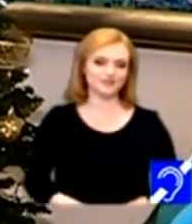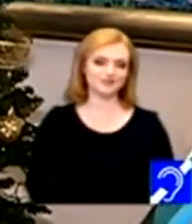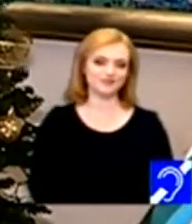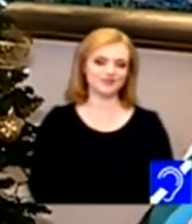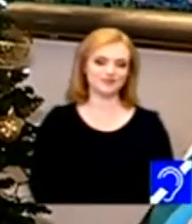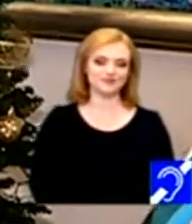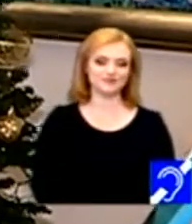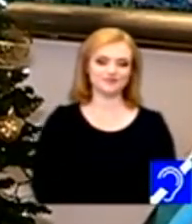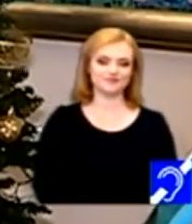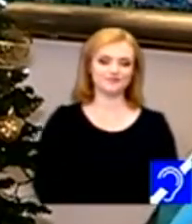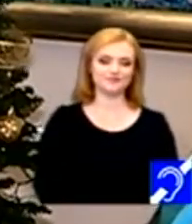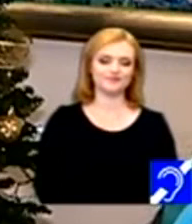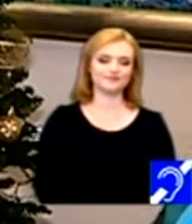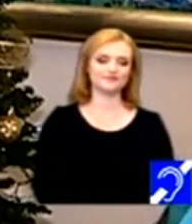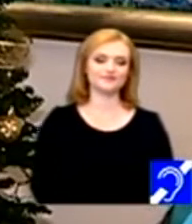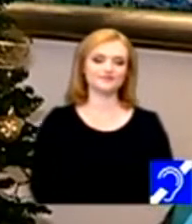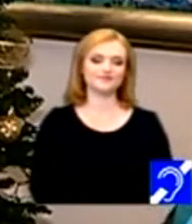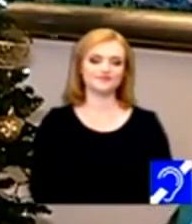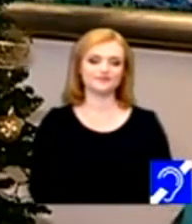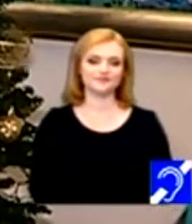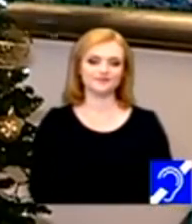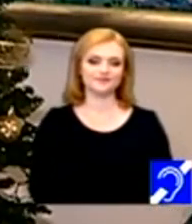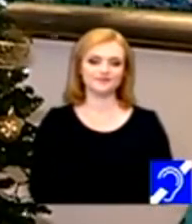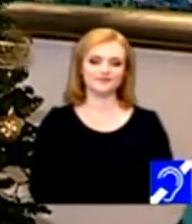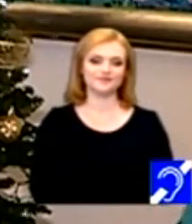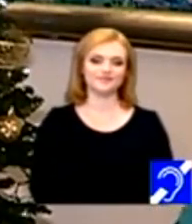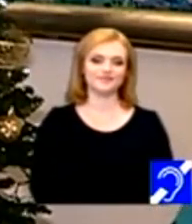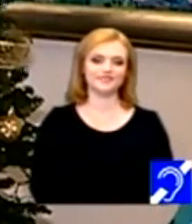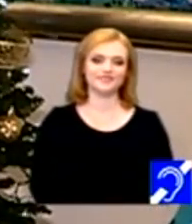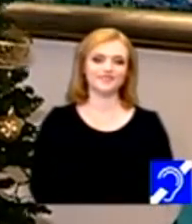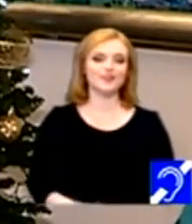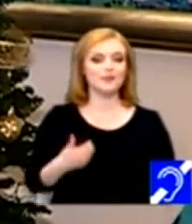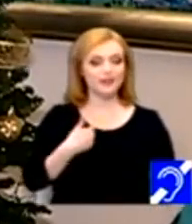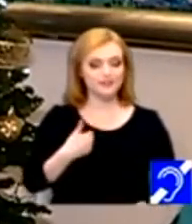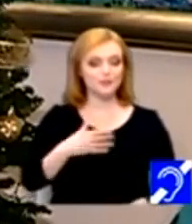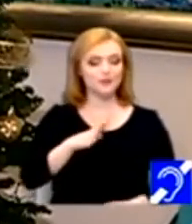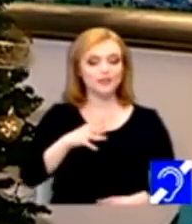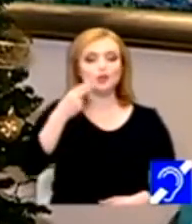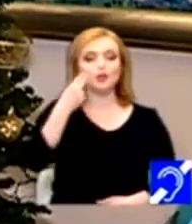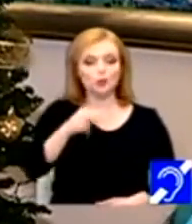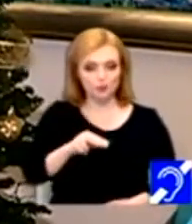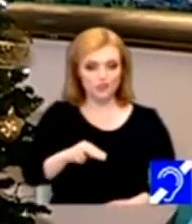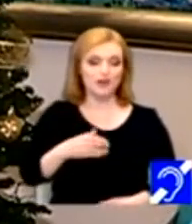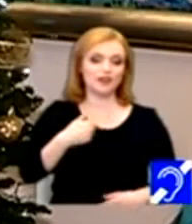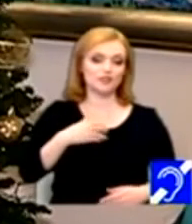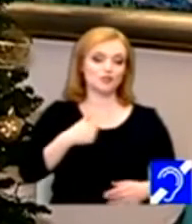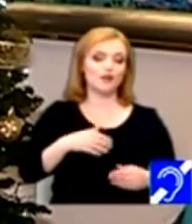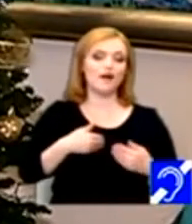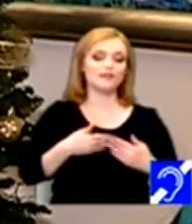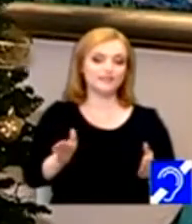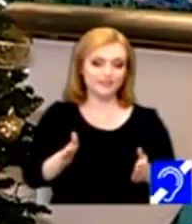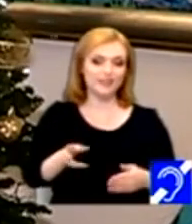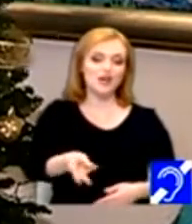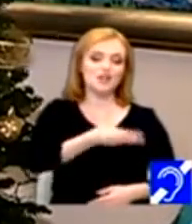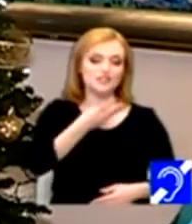Este momentul când nu numai că încercăm, dar chiar vrem să fim și mai buni, vrem să fim și mai deschiși și este momentul când le